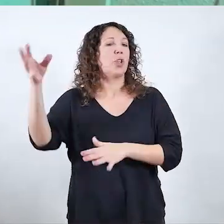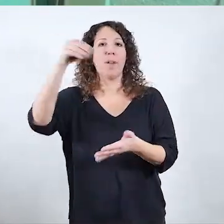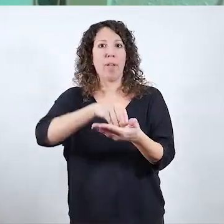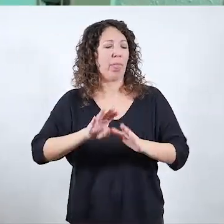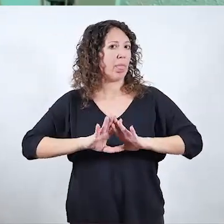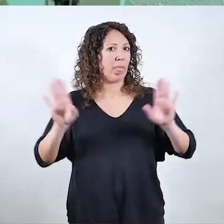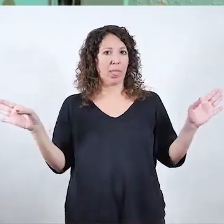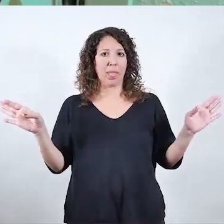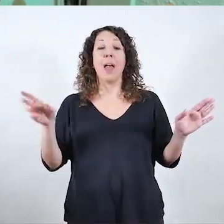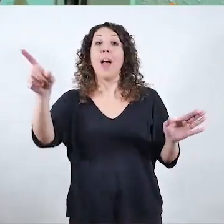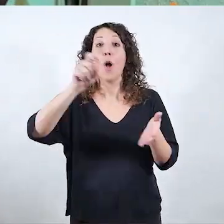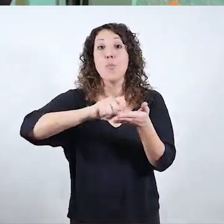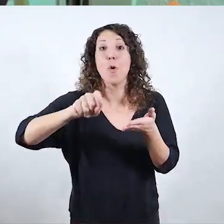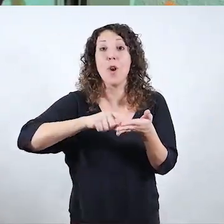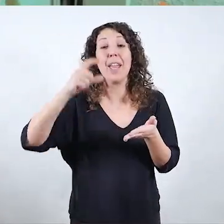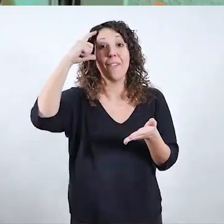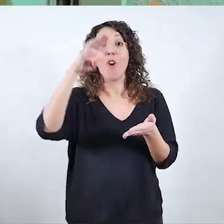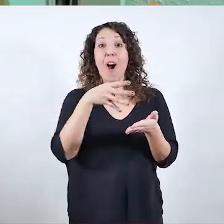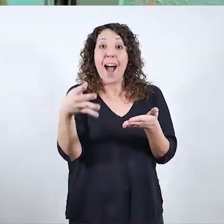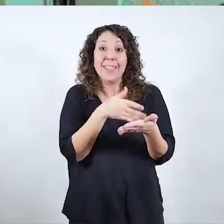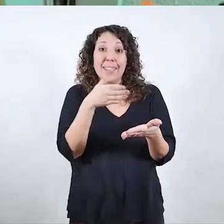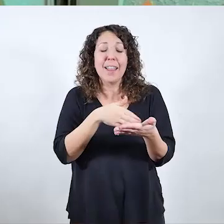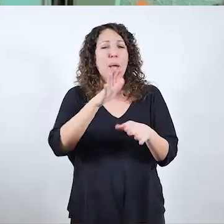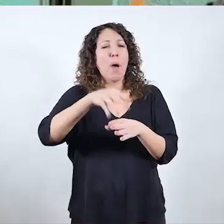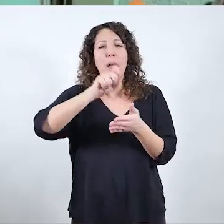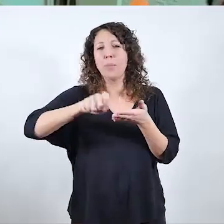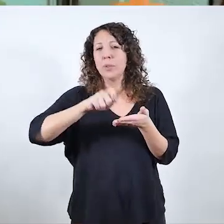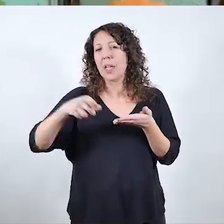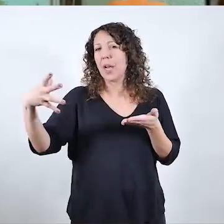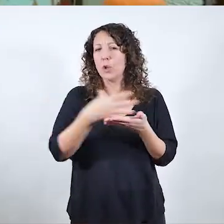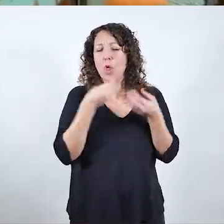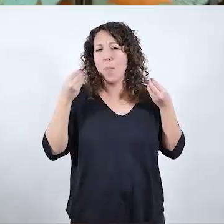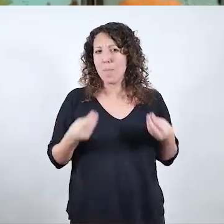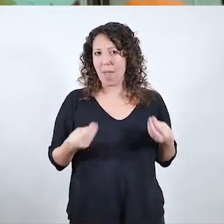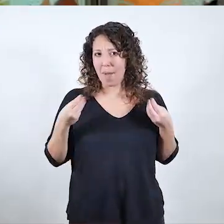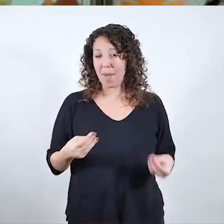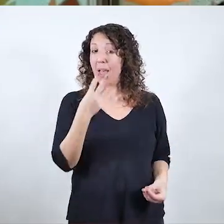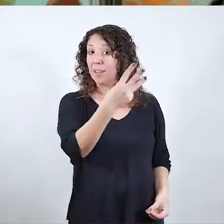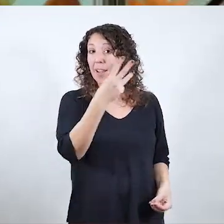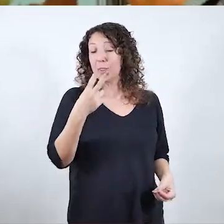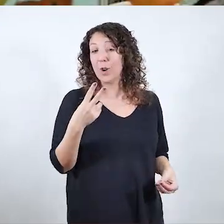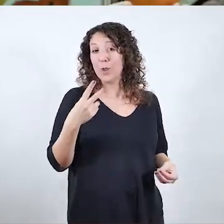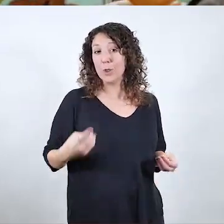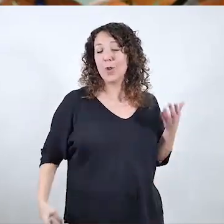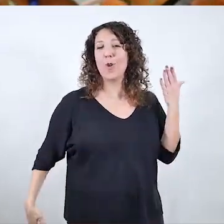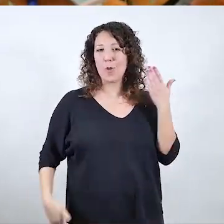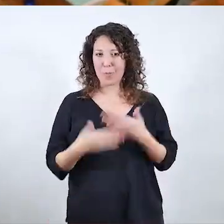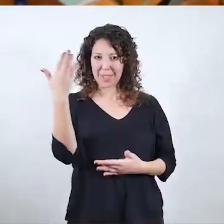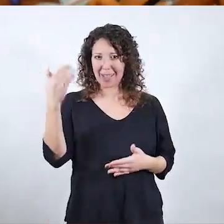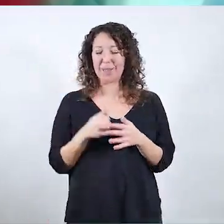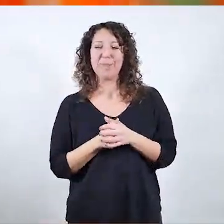revés? No, escolta, no, calla! Agafa un bolígraf, l'agenda, i apunta-t'ho tot, tot, tot ben, ben, en 3, 2,